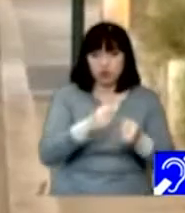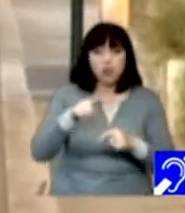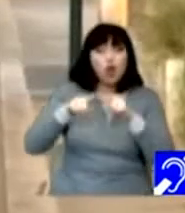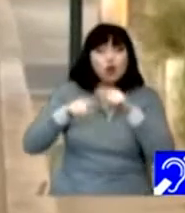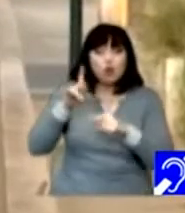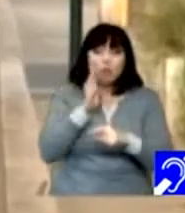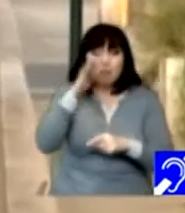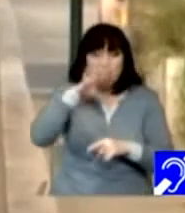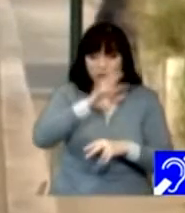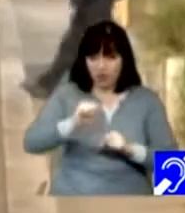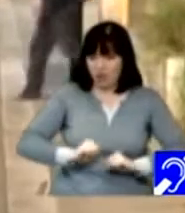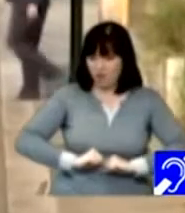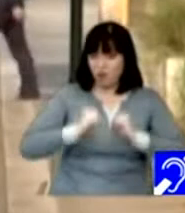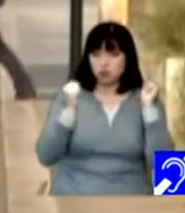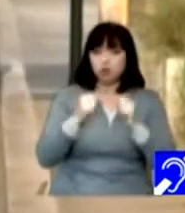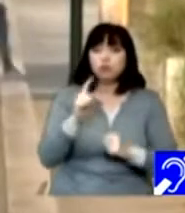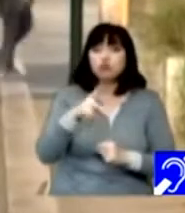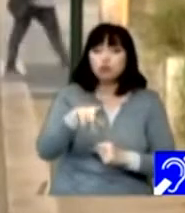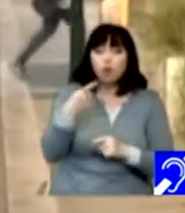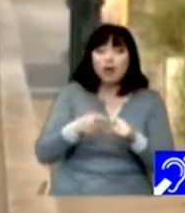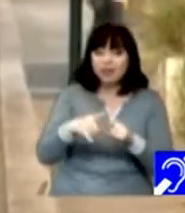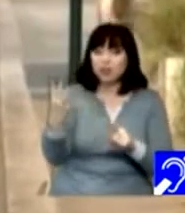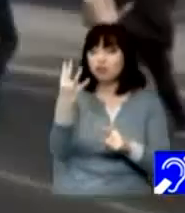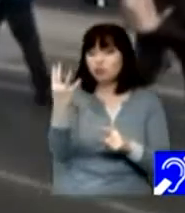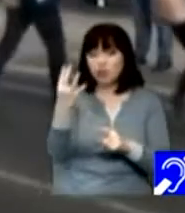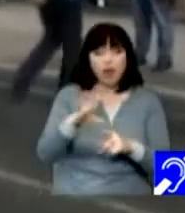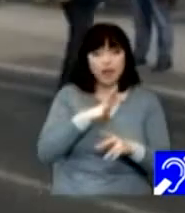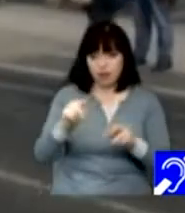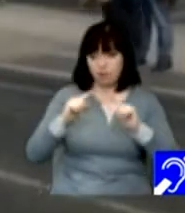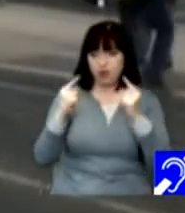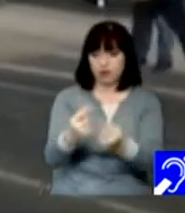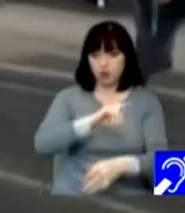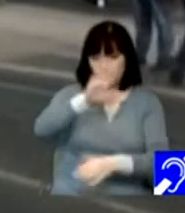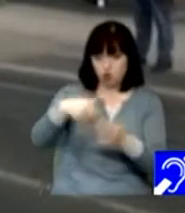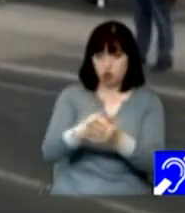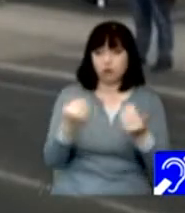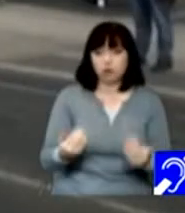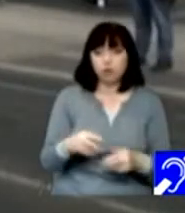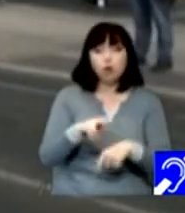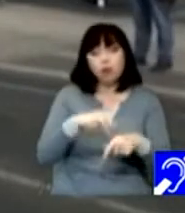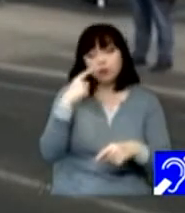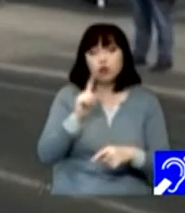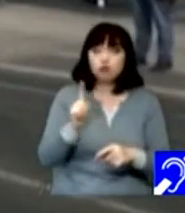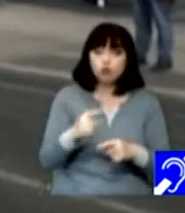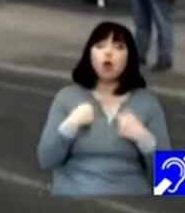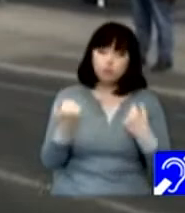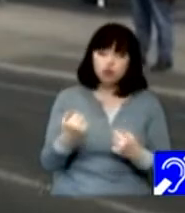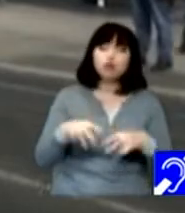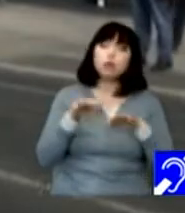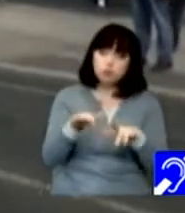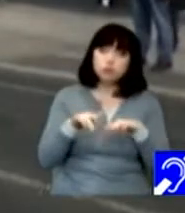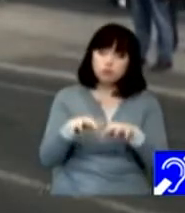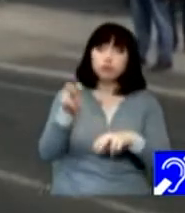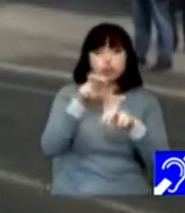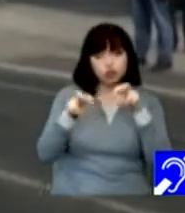de faptul că niciunul dintre cei 4 presupuși ucigași nu a fost reținut până acum. Poliția a anunțat doar că investighează